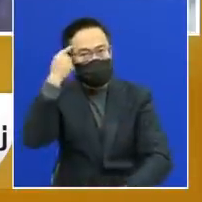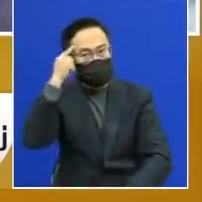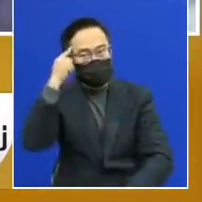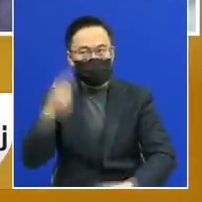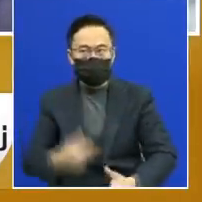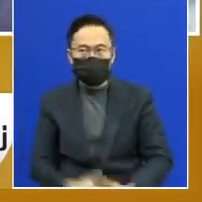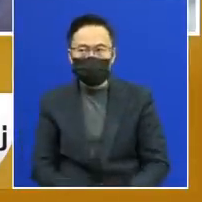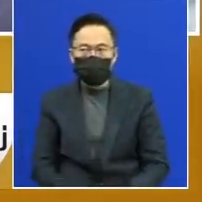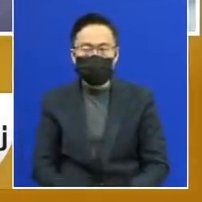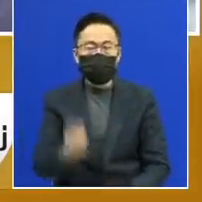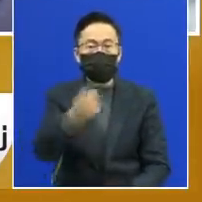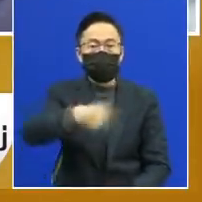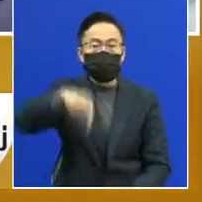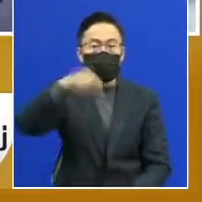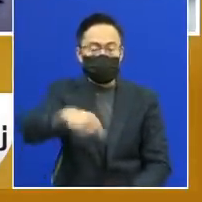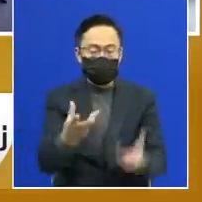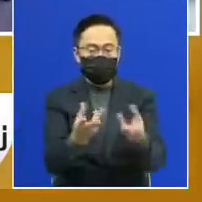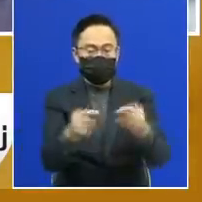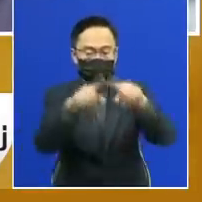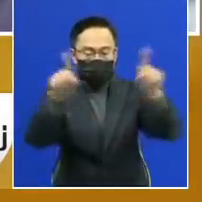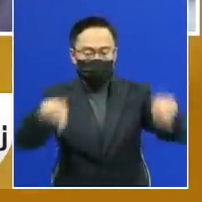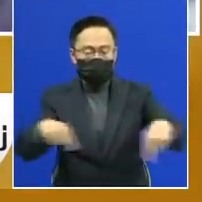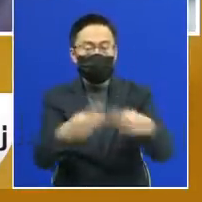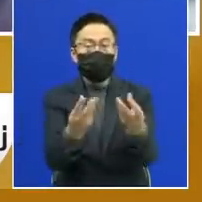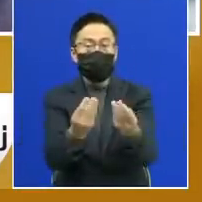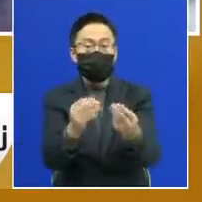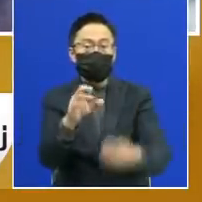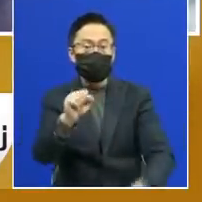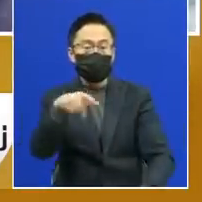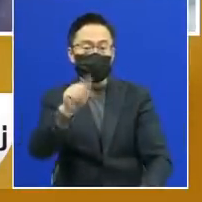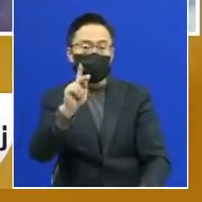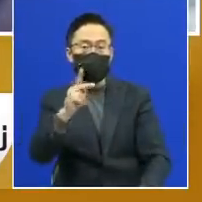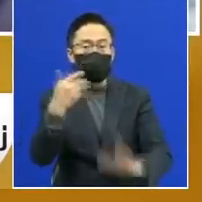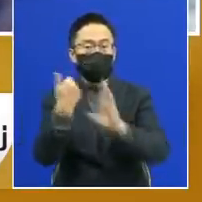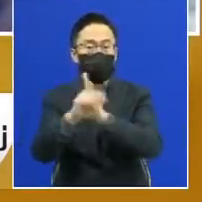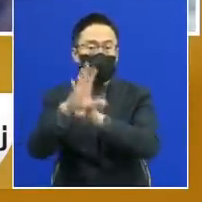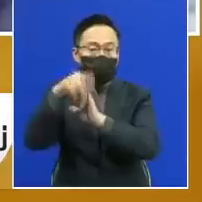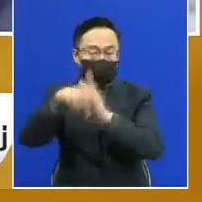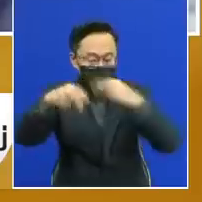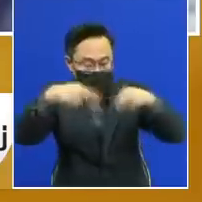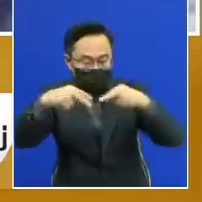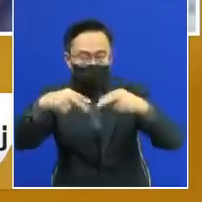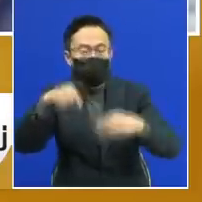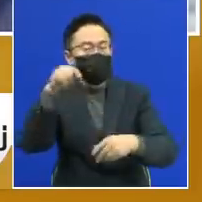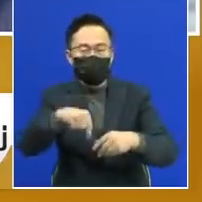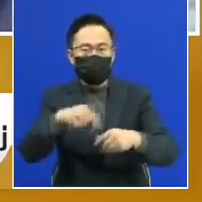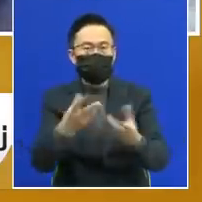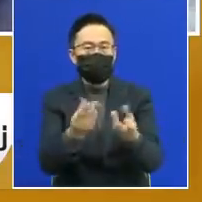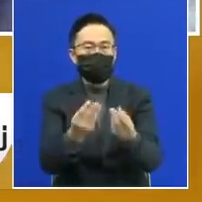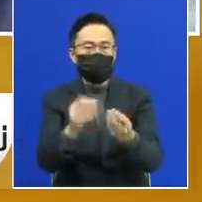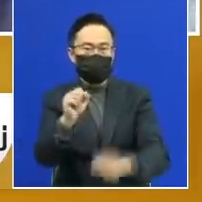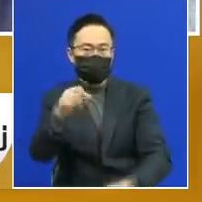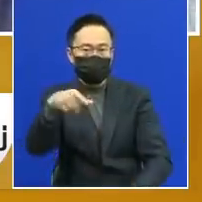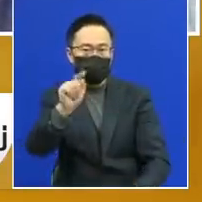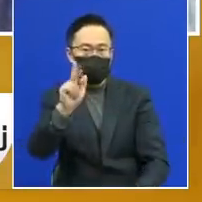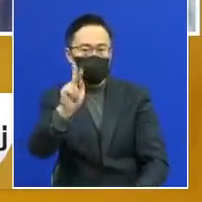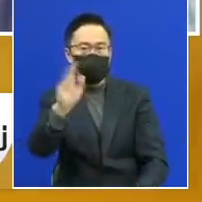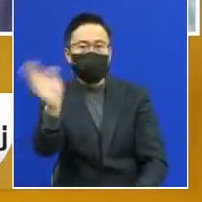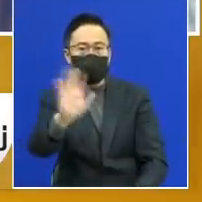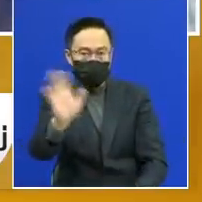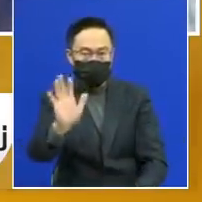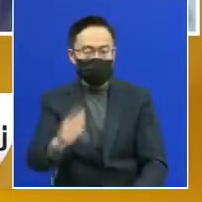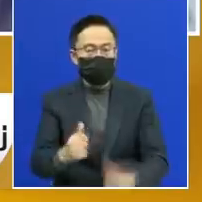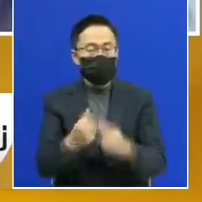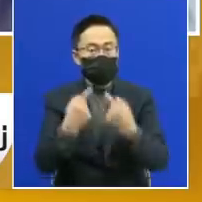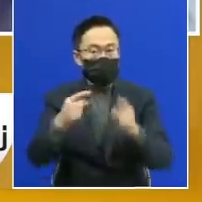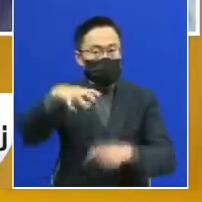ะครับจากเอกสารของสปก.จังหวัดชัยภูมิออกเนี่ยอยู่นอกเขตสปก.แต่ไม่ชัดเจน